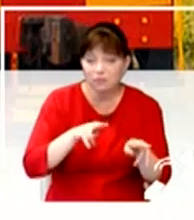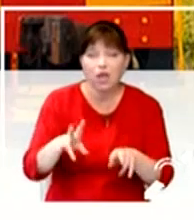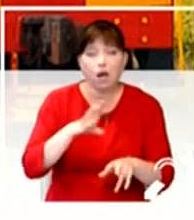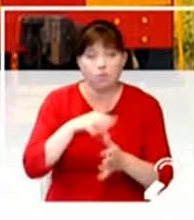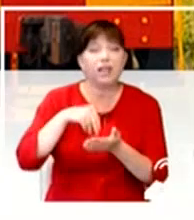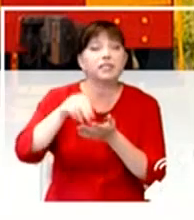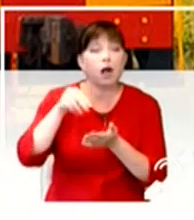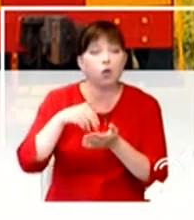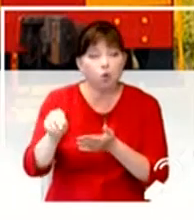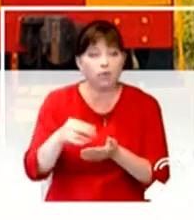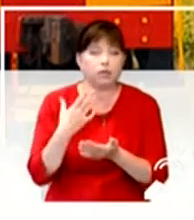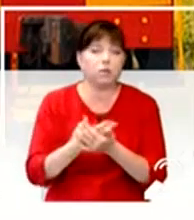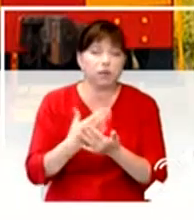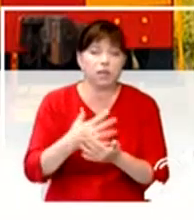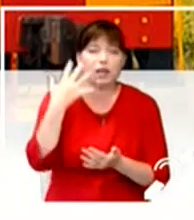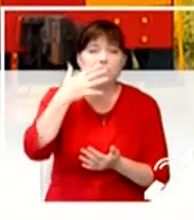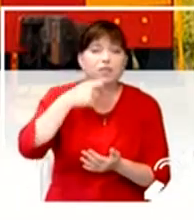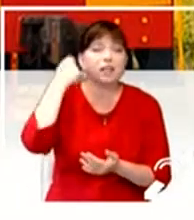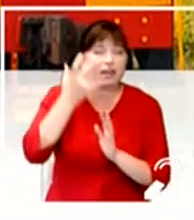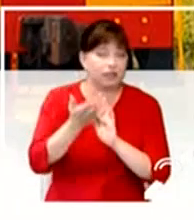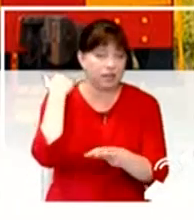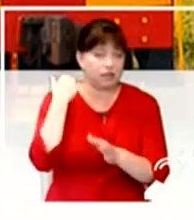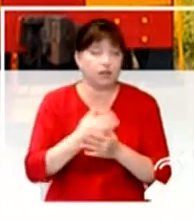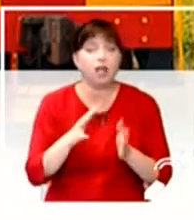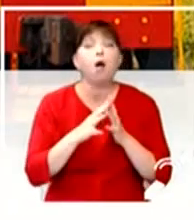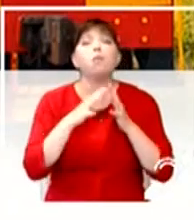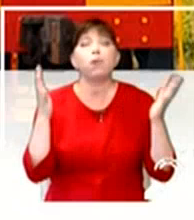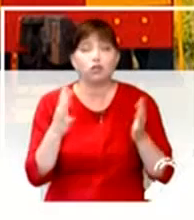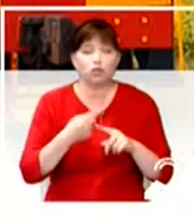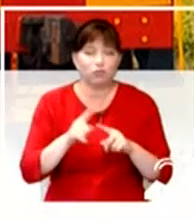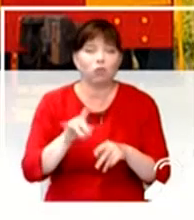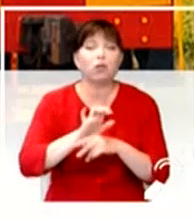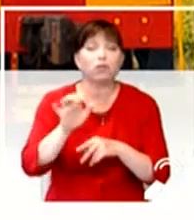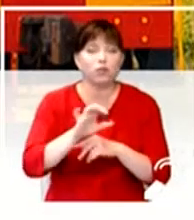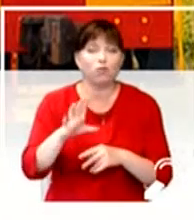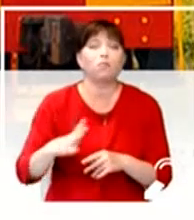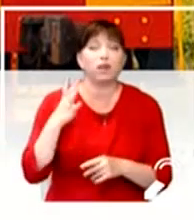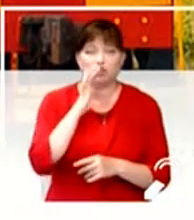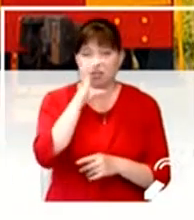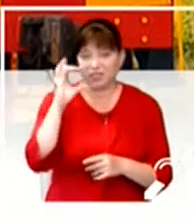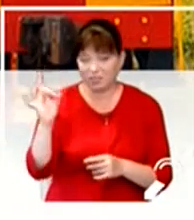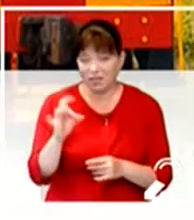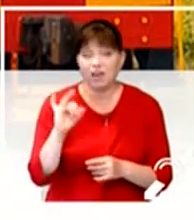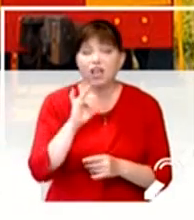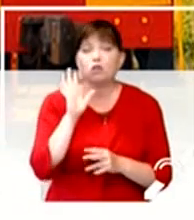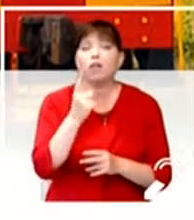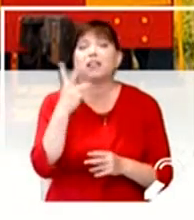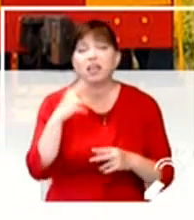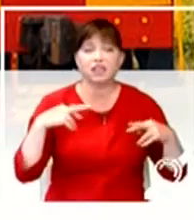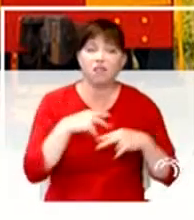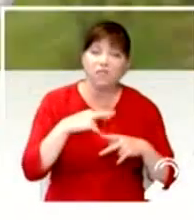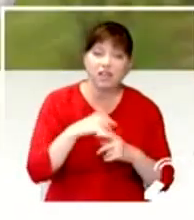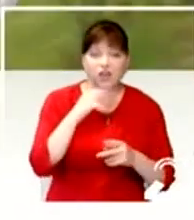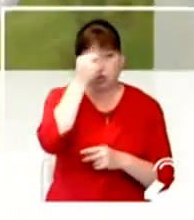fost achiziționate cu aproximativ 50 de ani în urmă. Majoritatea sunt produse în fosta URSS și doar câteva în Ungaria și